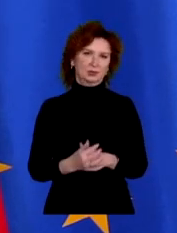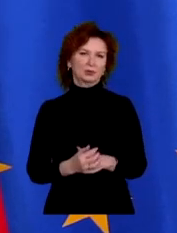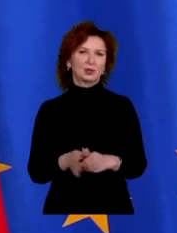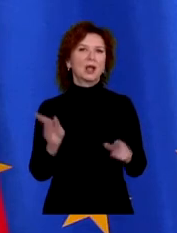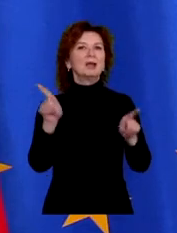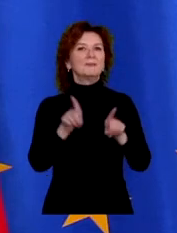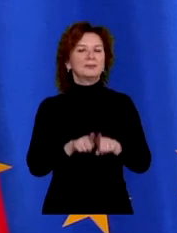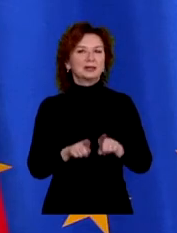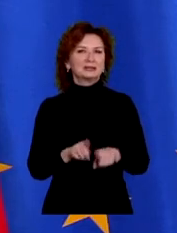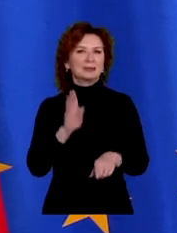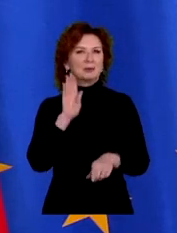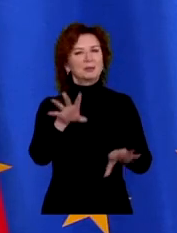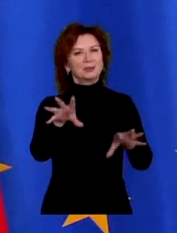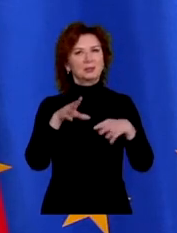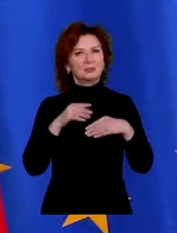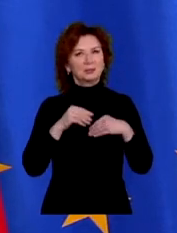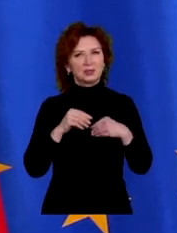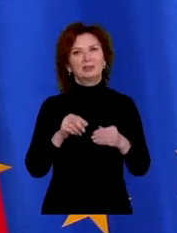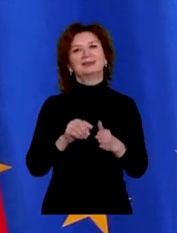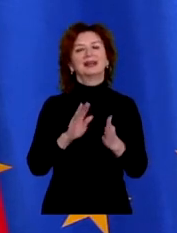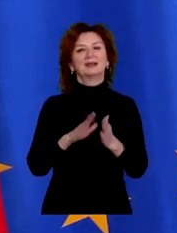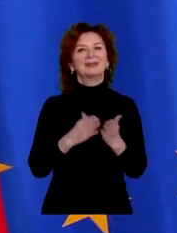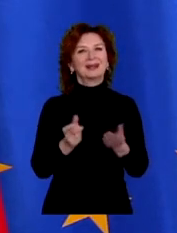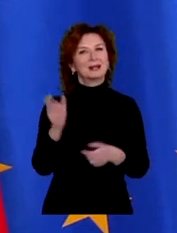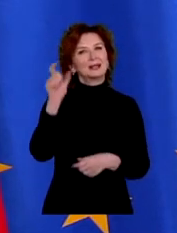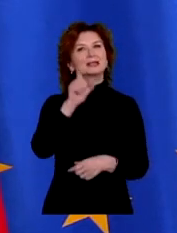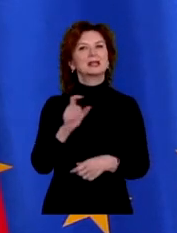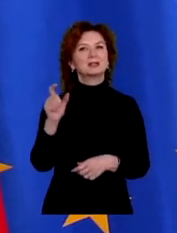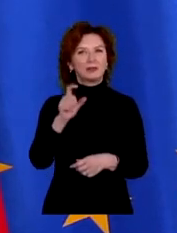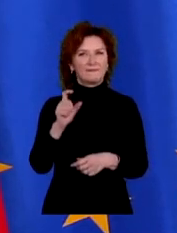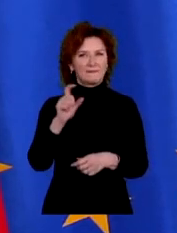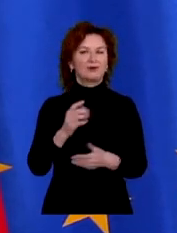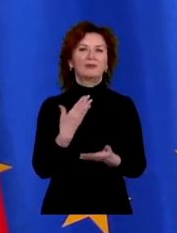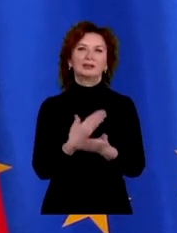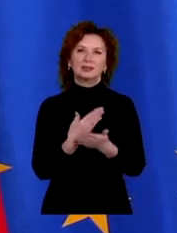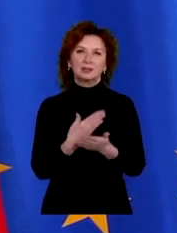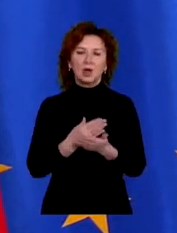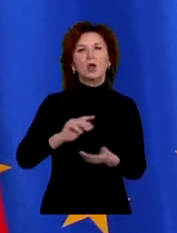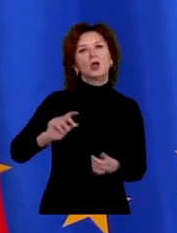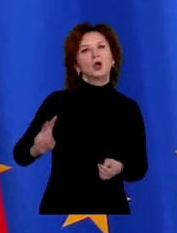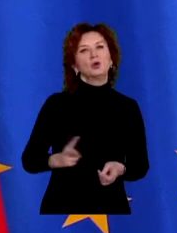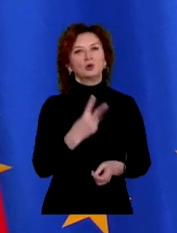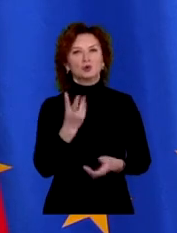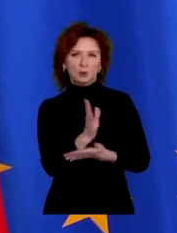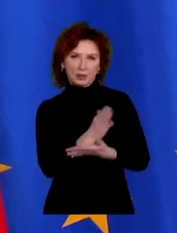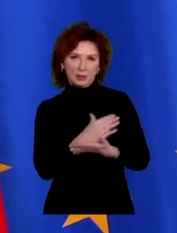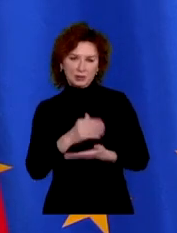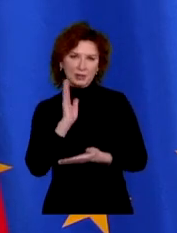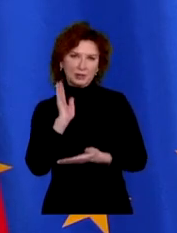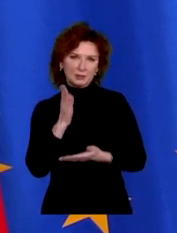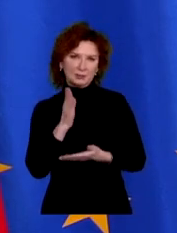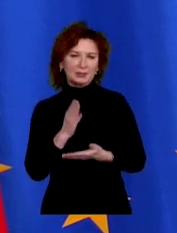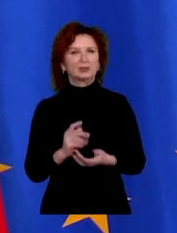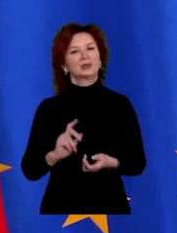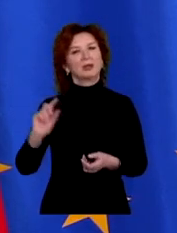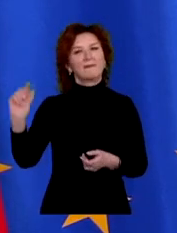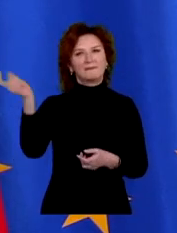też przyjęta deklaracja cyfrowa, ponieważ druga część po obradach na Wawelu odbędzie się w centrum